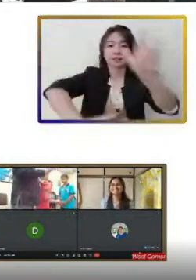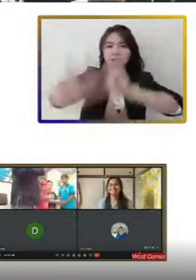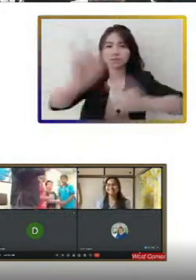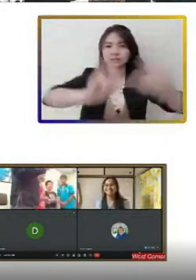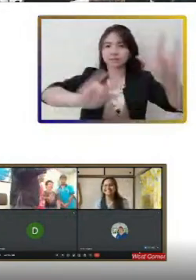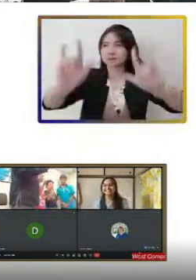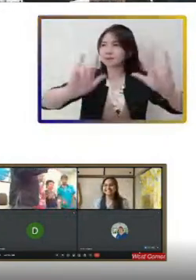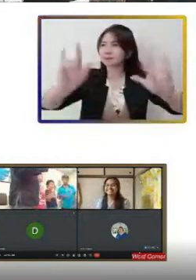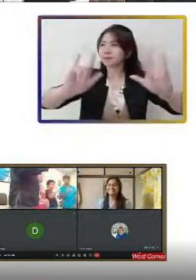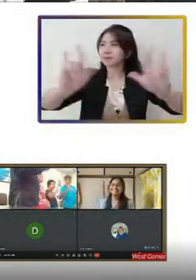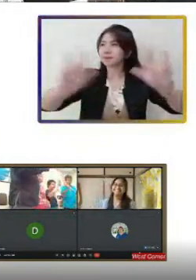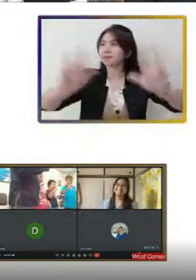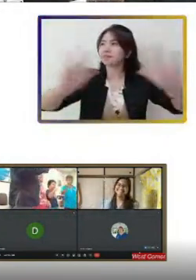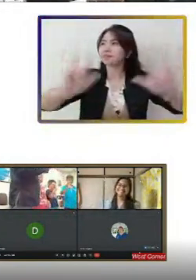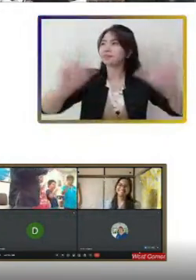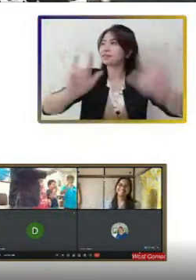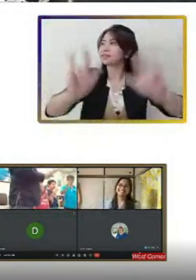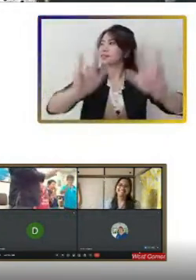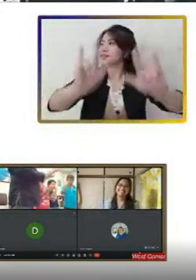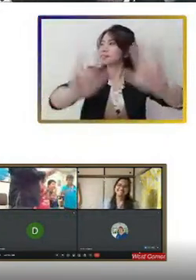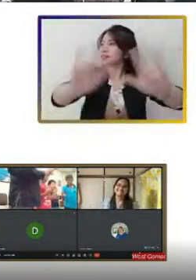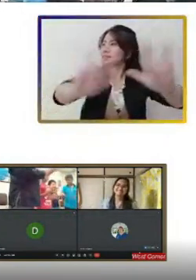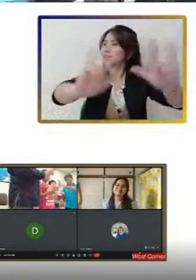the rest of the evening. I love you all.